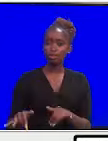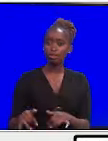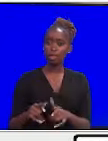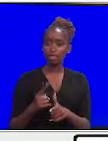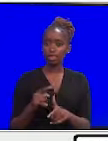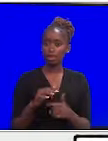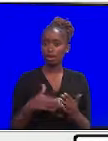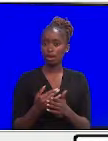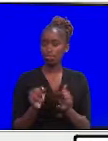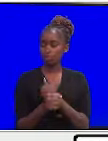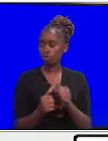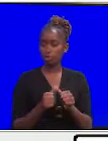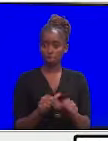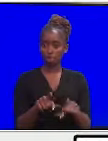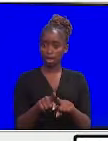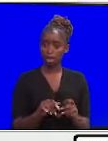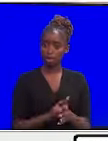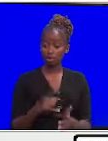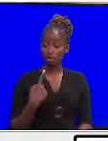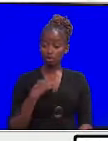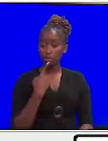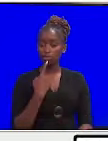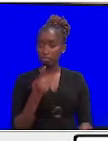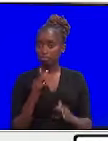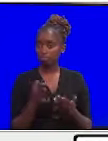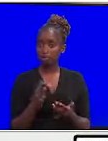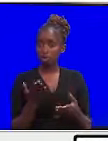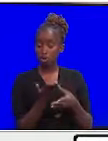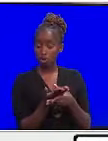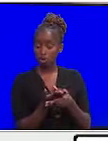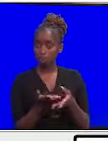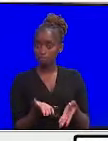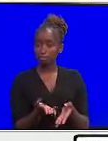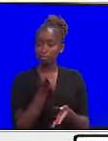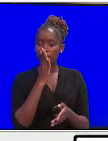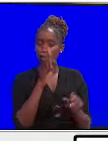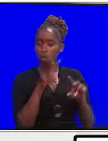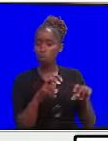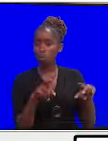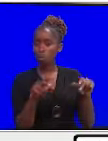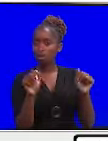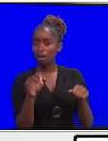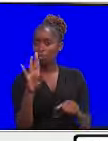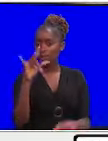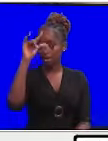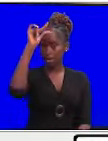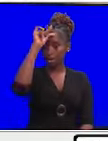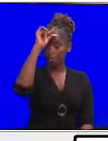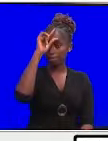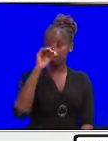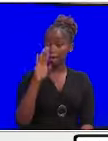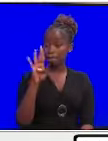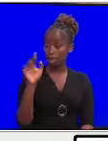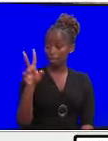We cannot continue like this. So we demand that this document be looked upon by the government, and by